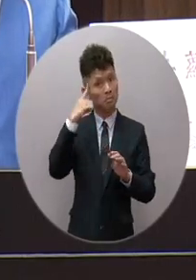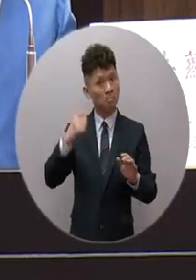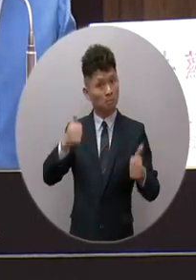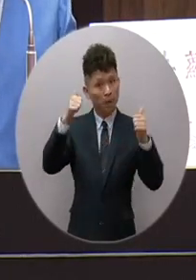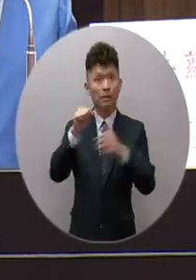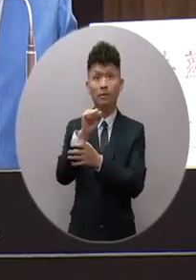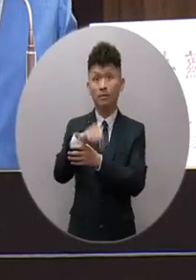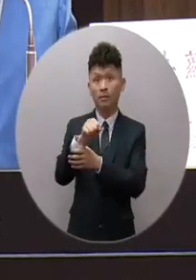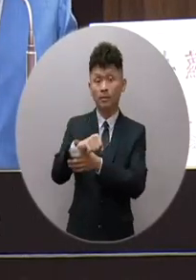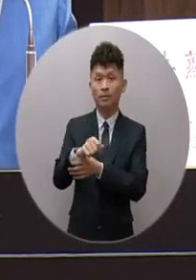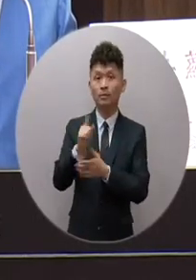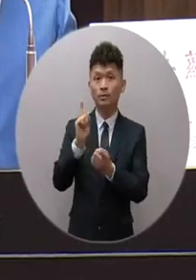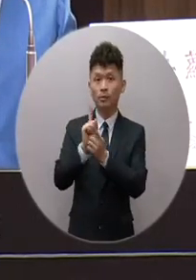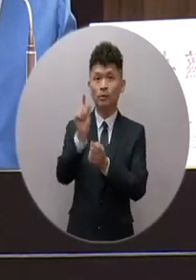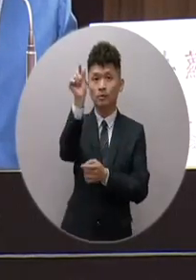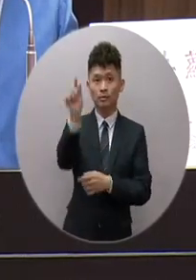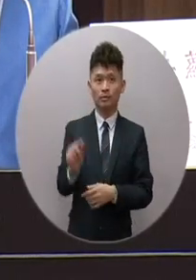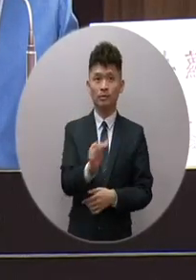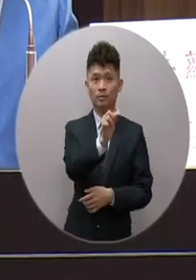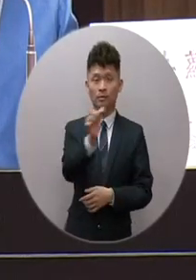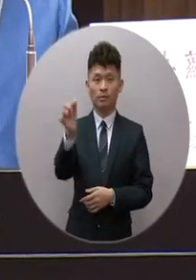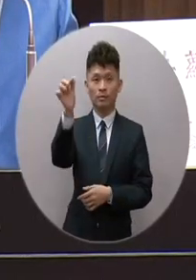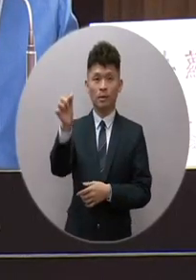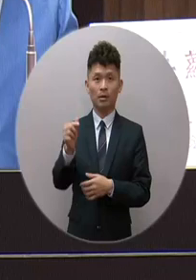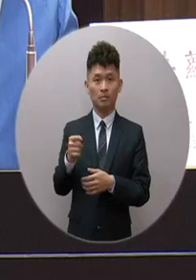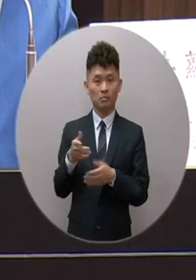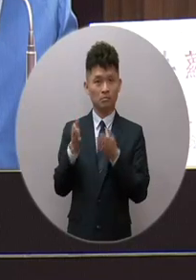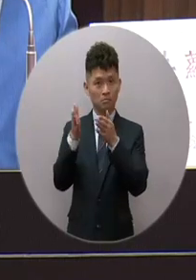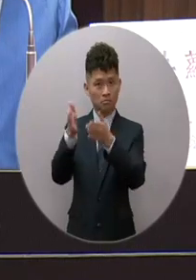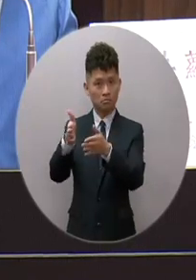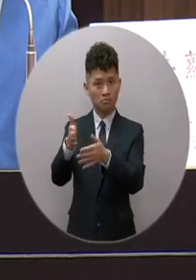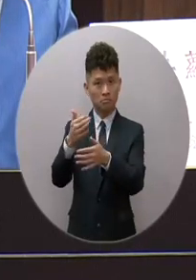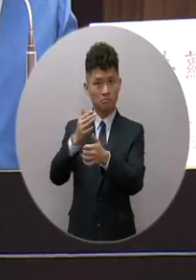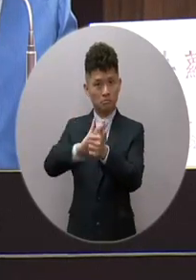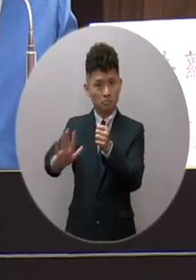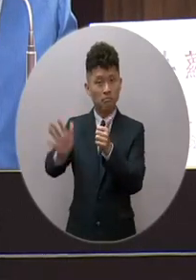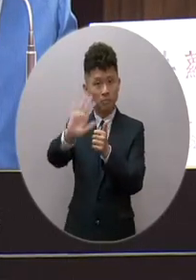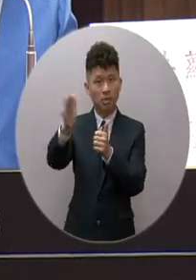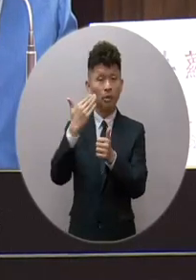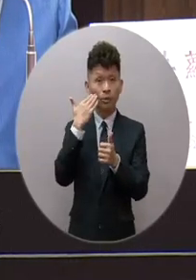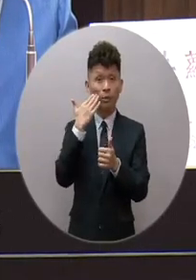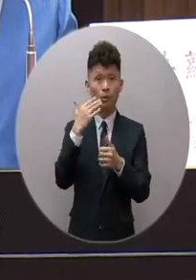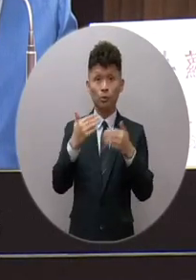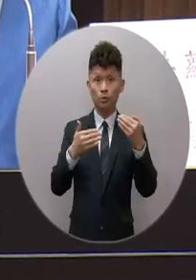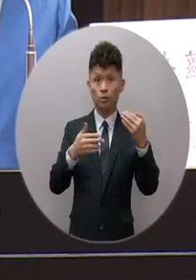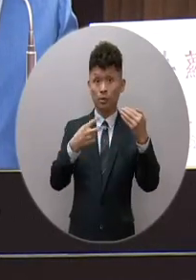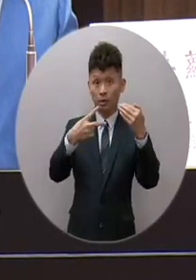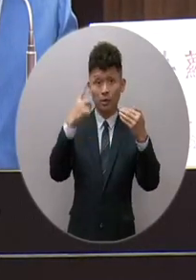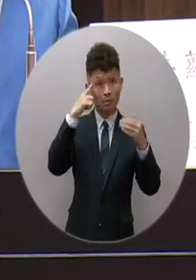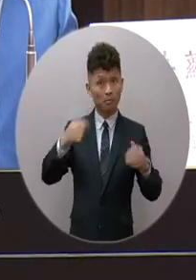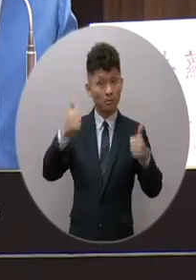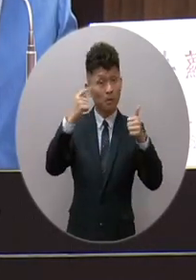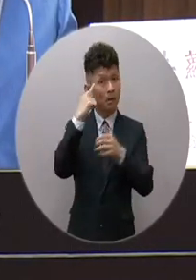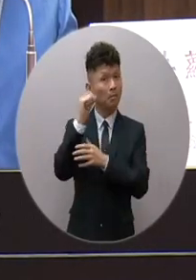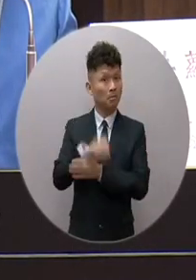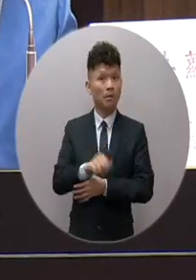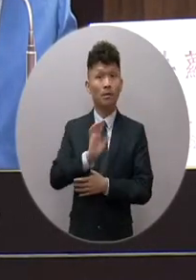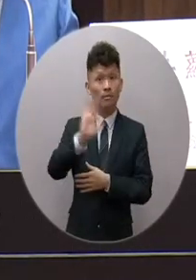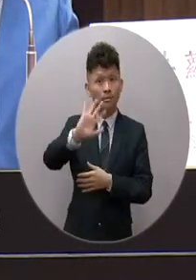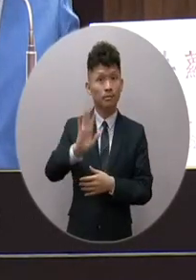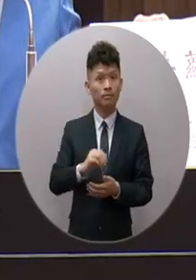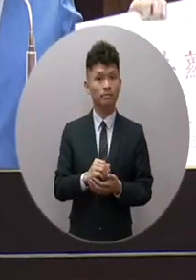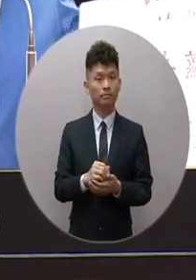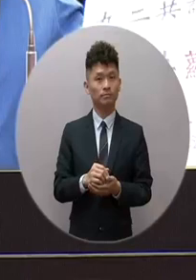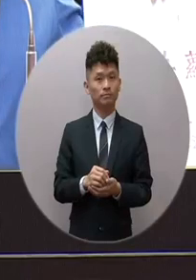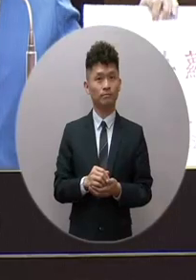他对于梵蒂冈就不动手，对我们的邦交国不动手，但是如果不承认92共识的话，很可能会让